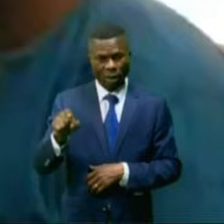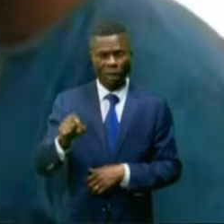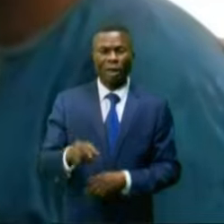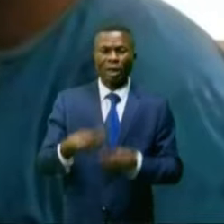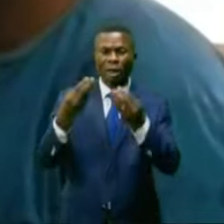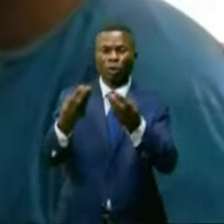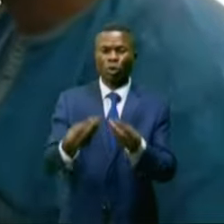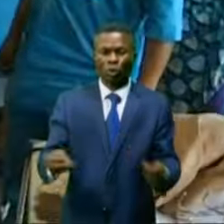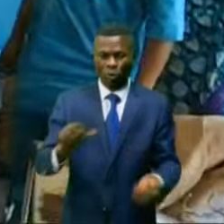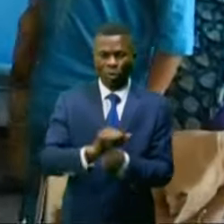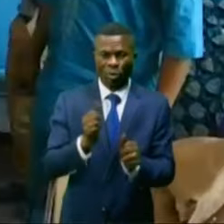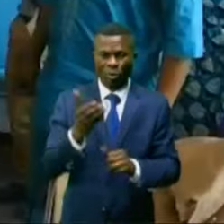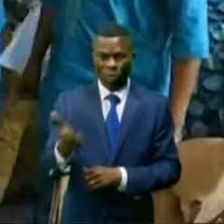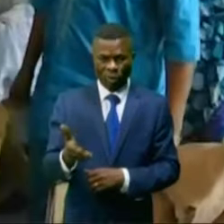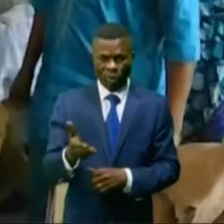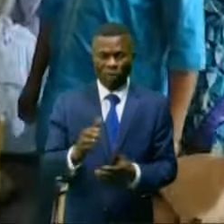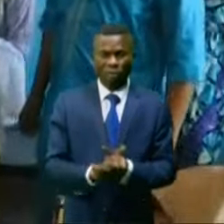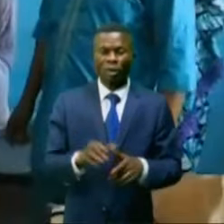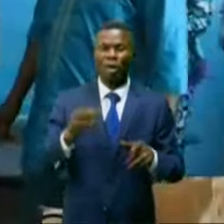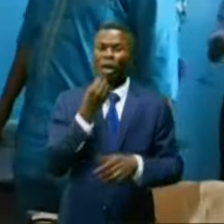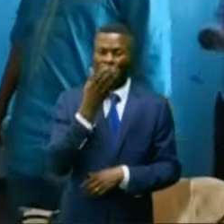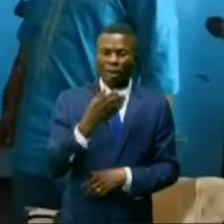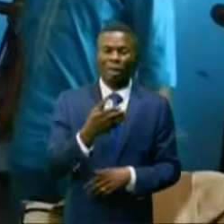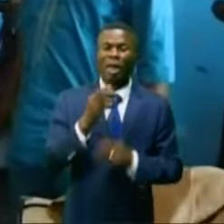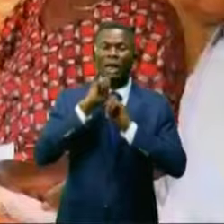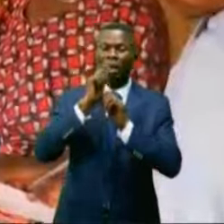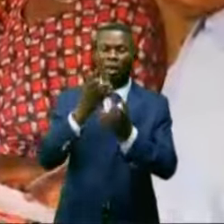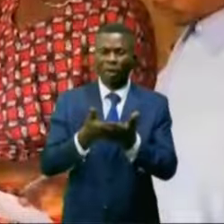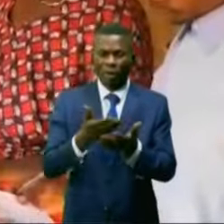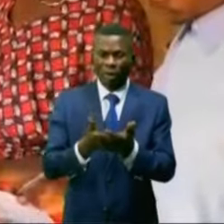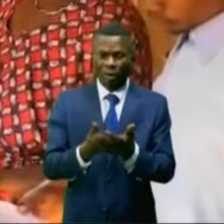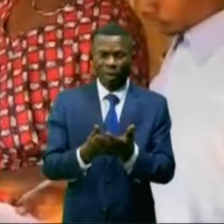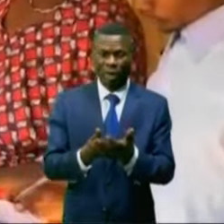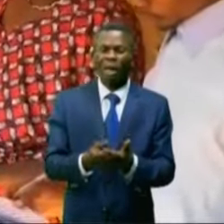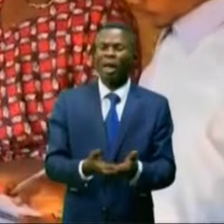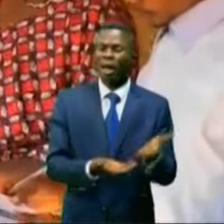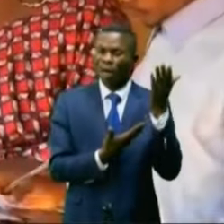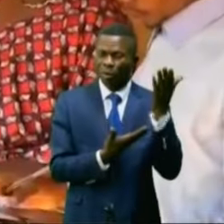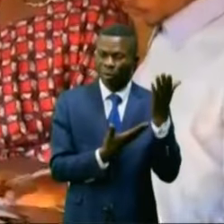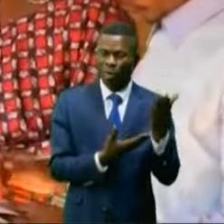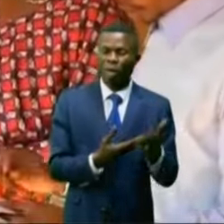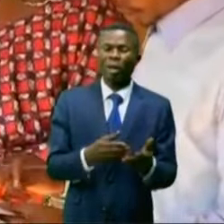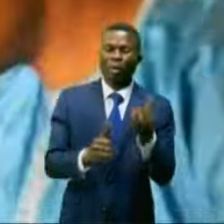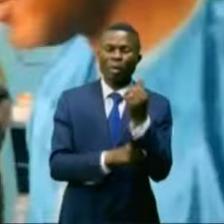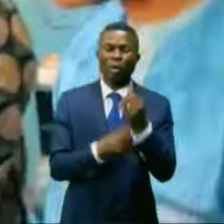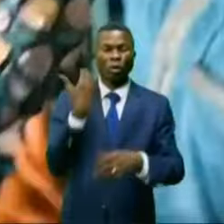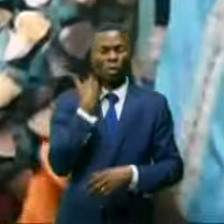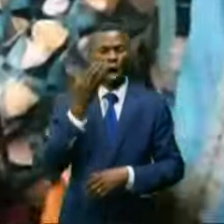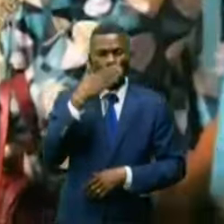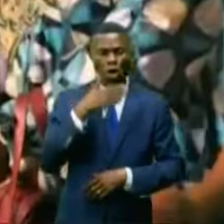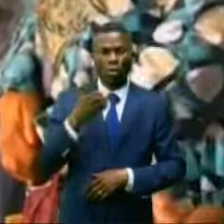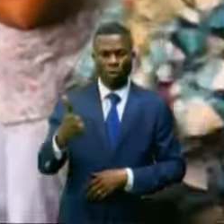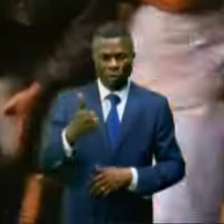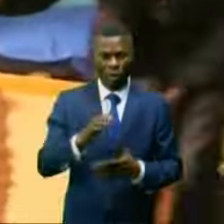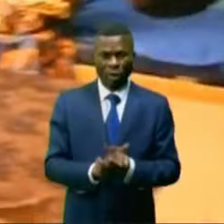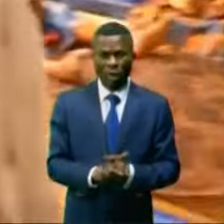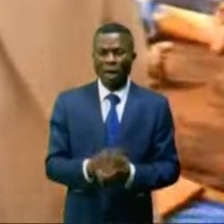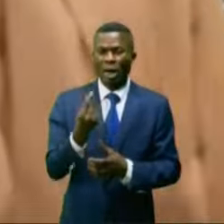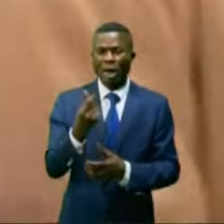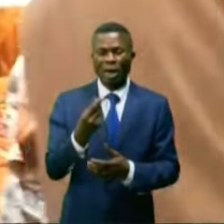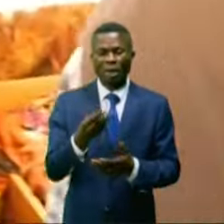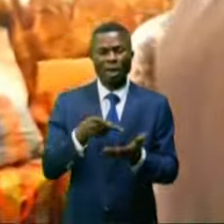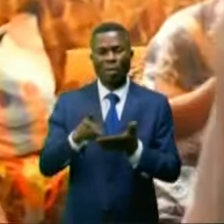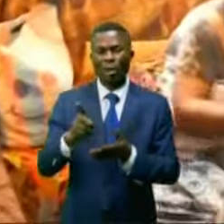des solutions, à l'image de ses gestes caritatifs à l'endroit des malades qui ont vu leurs frais